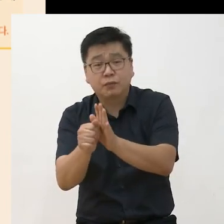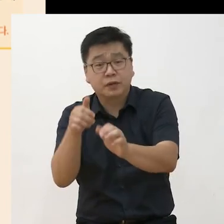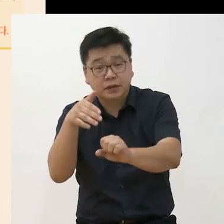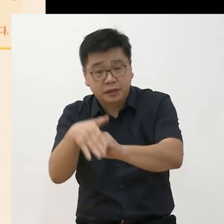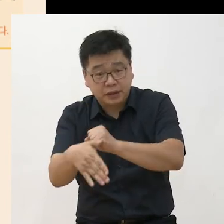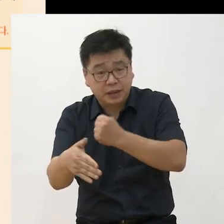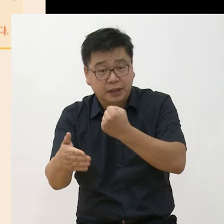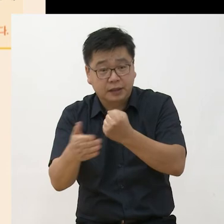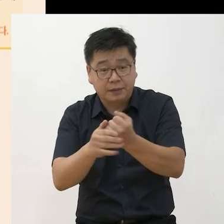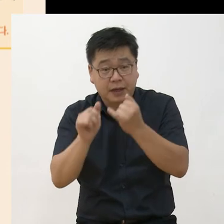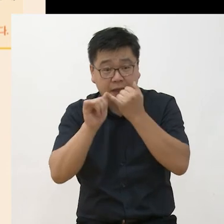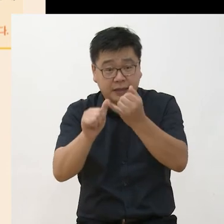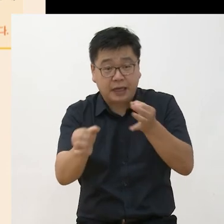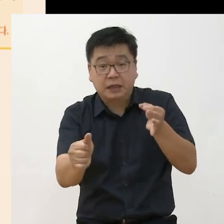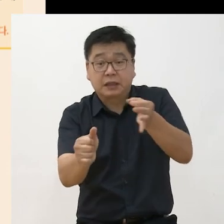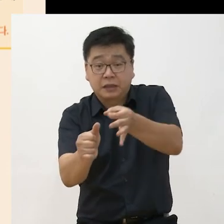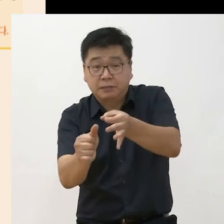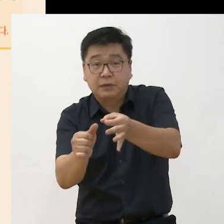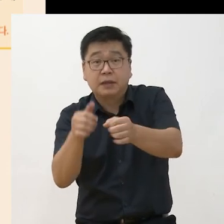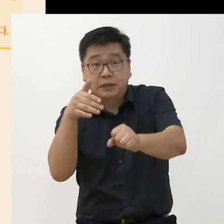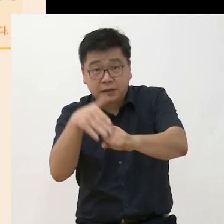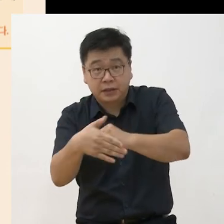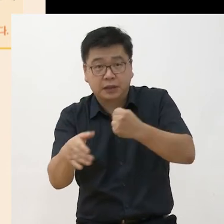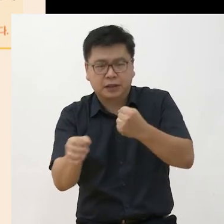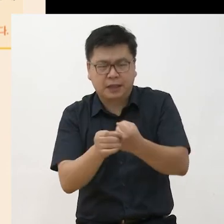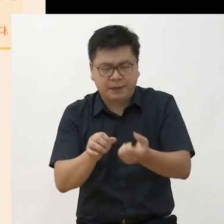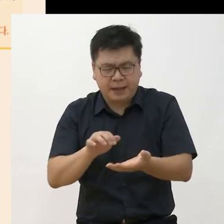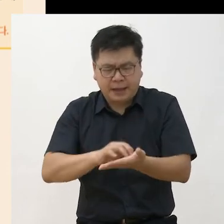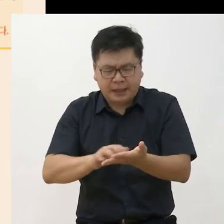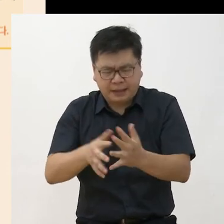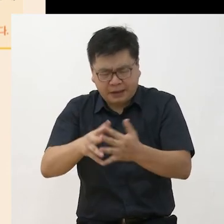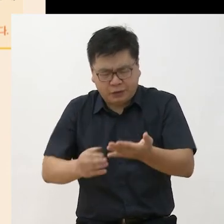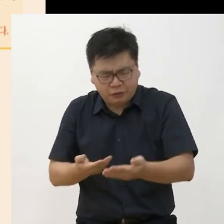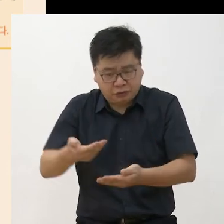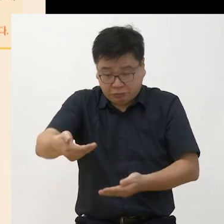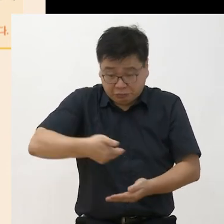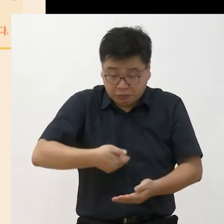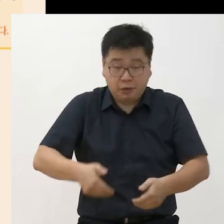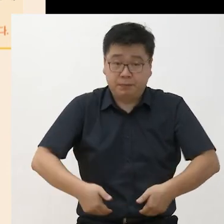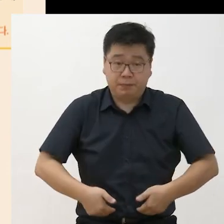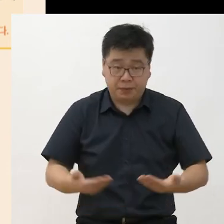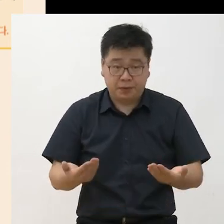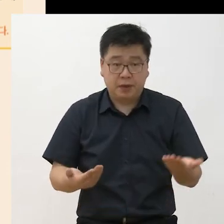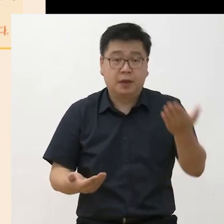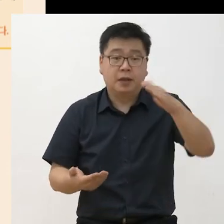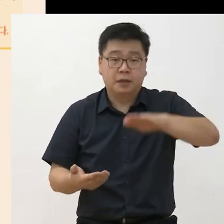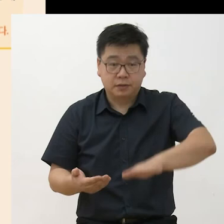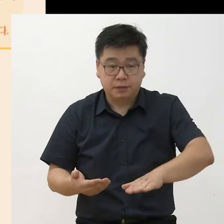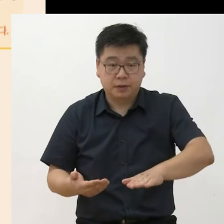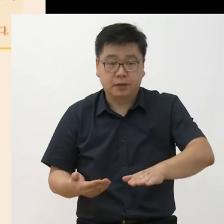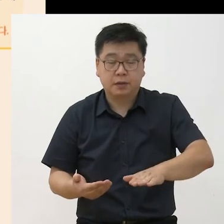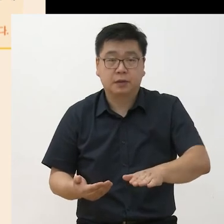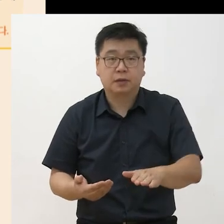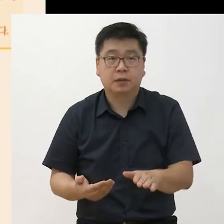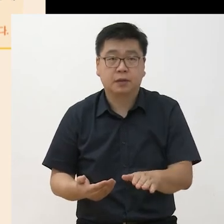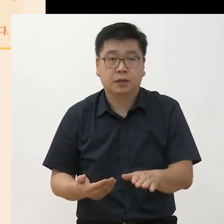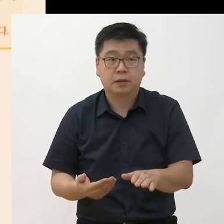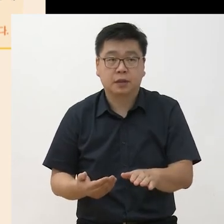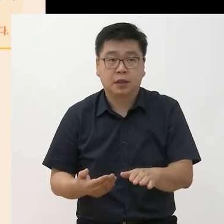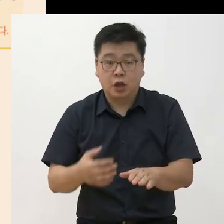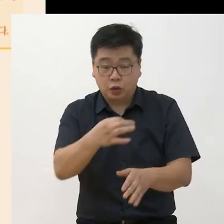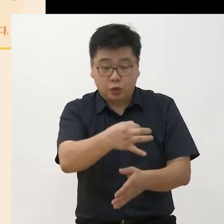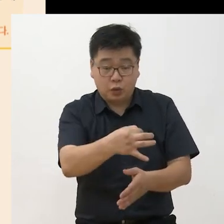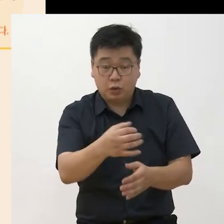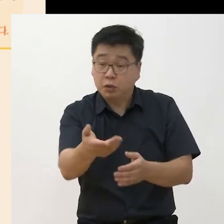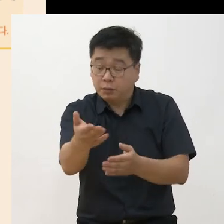포상금으로 편성이 되어 있어서 정산의 의무는 없습니다. 그런데 그럼에도 불구하고 이제 뭐 저희가 2년 그 지원을